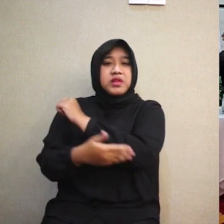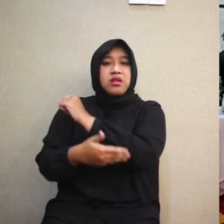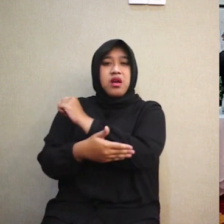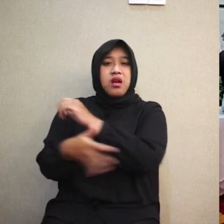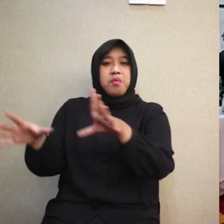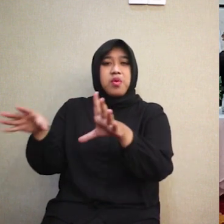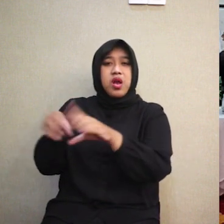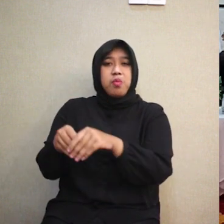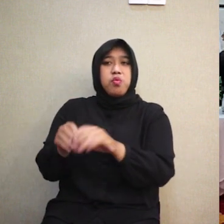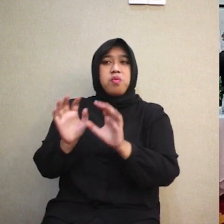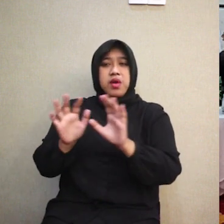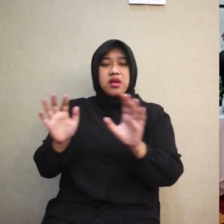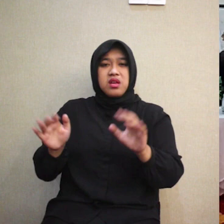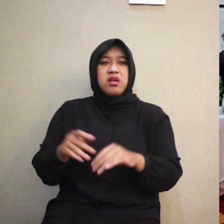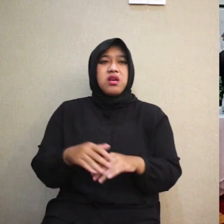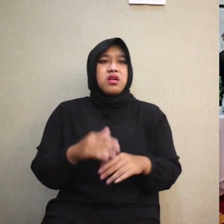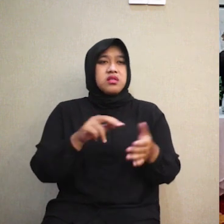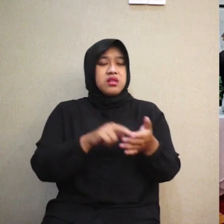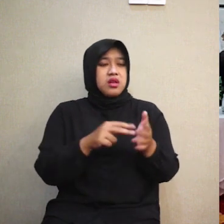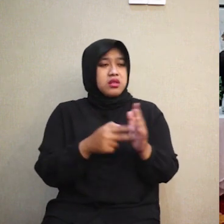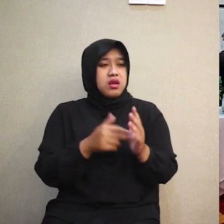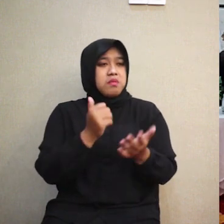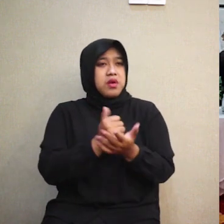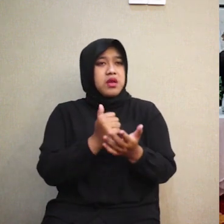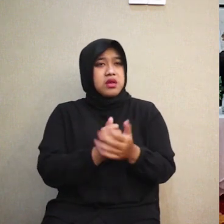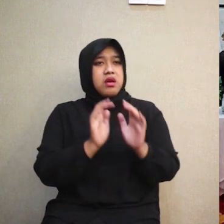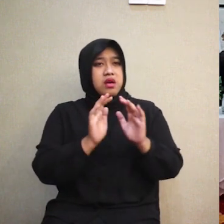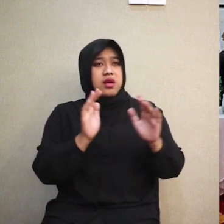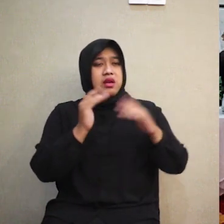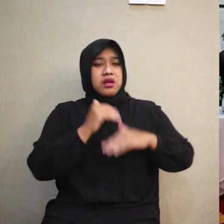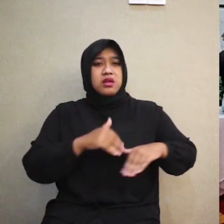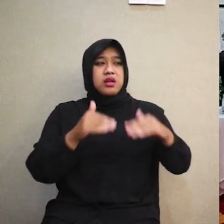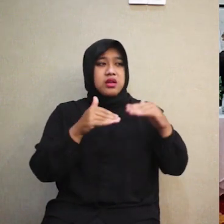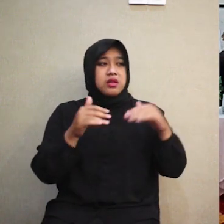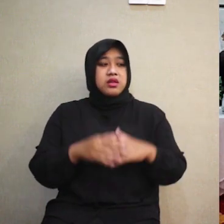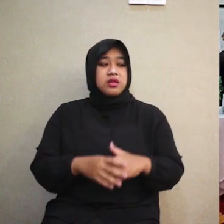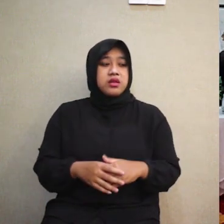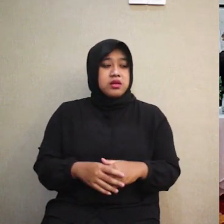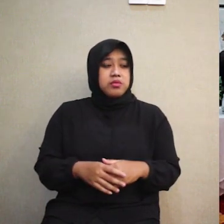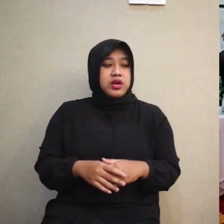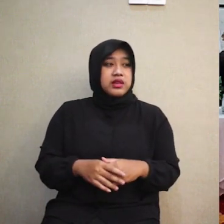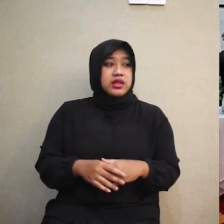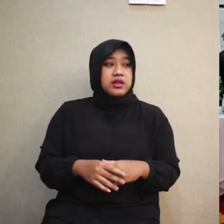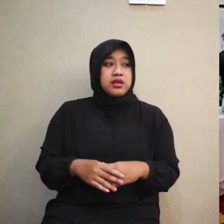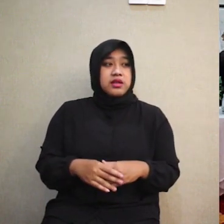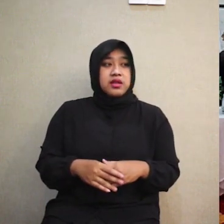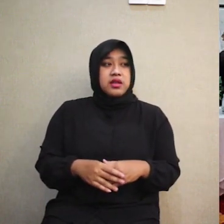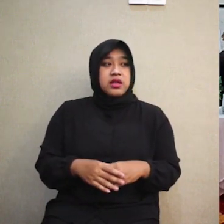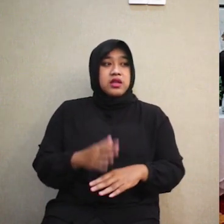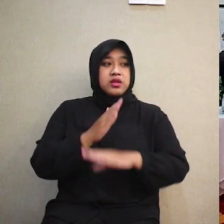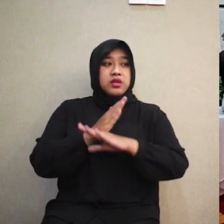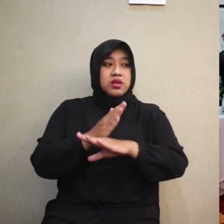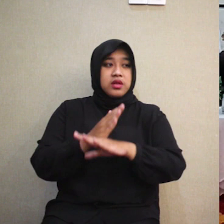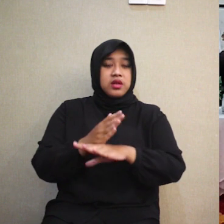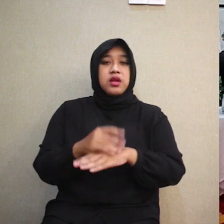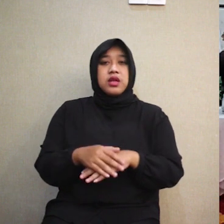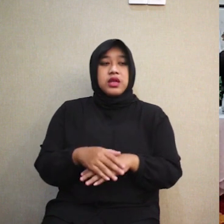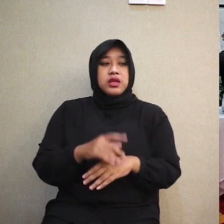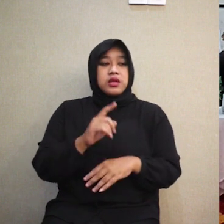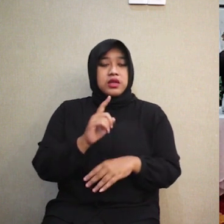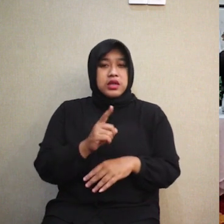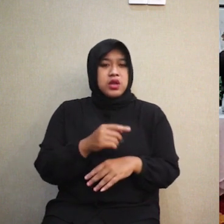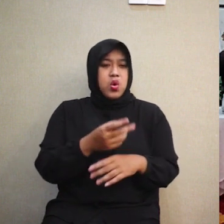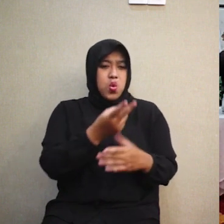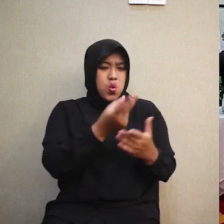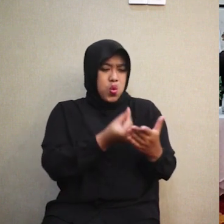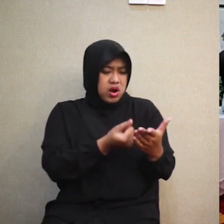banyak banget tadi ketidakadilannya ya yang dirasain saya pikir selama ini satu-satunya alasan kenapa Orang ditolak buka rekening adalah karena nggak punya